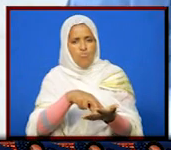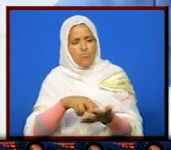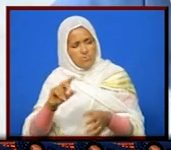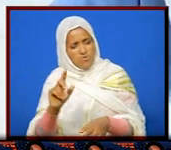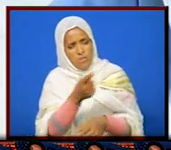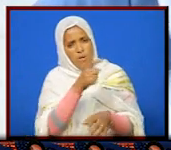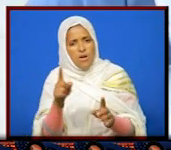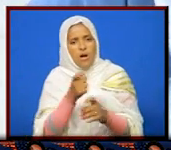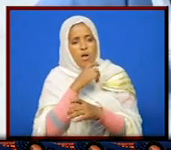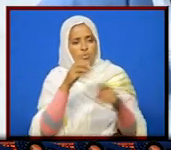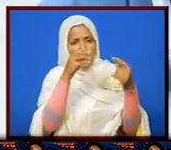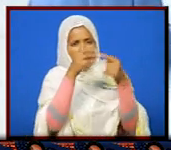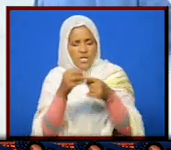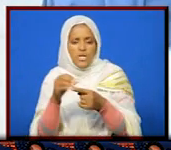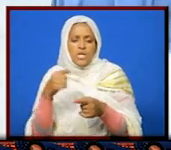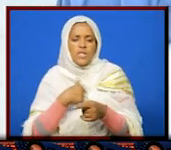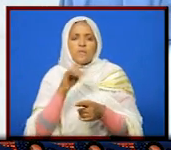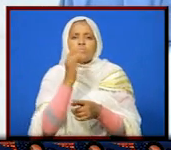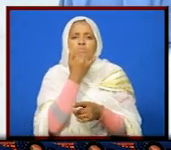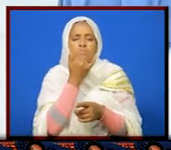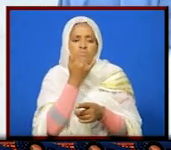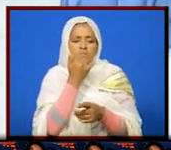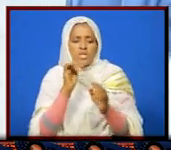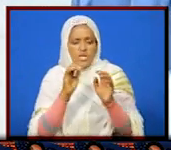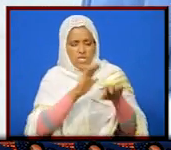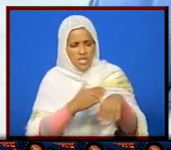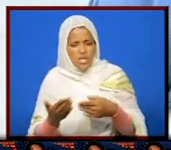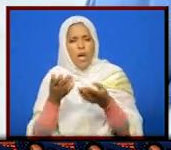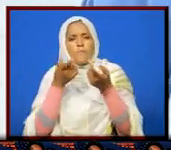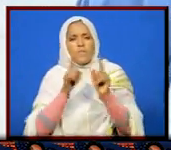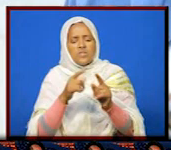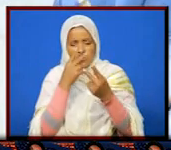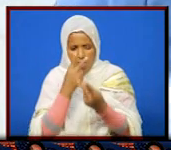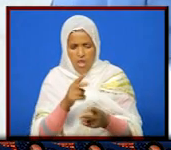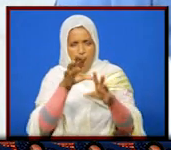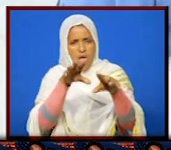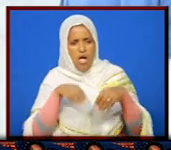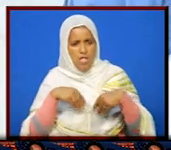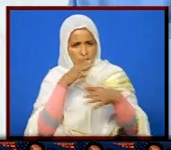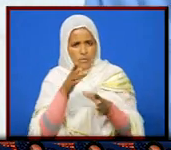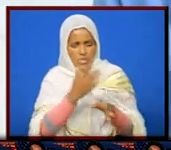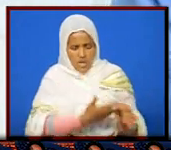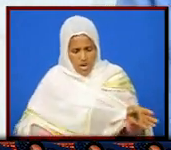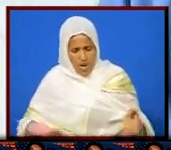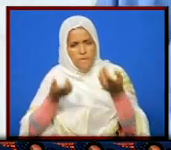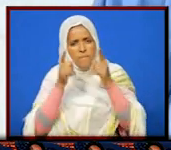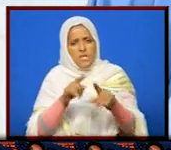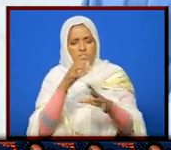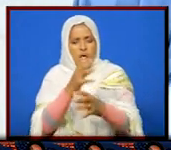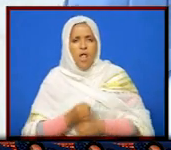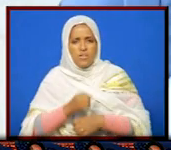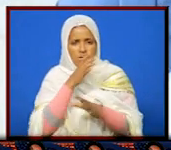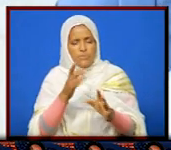እንዲሁ ልታባረረን ካልሆነ በቀር እኮ እንዲያው ምን አደረግ እንግዳ ሆነህ መቼ አይተንህ ነው ያልተቀበልንህ? እርቦህስ መቼ መጣህ